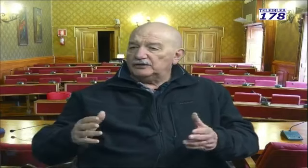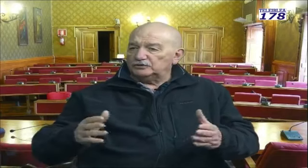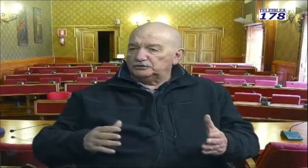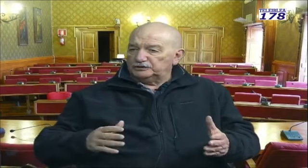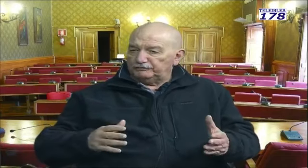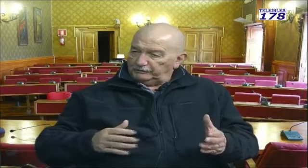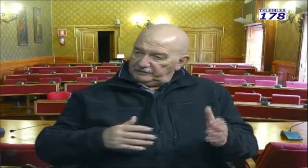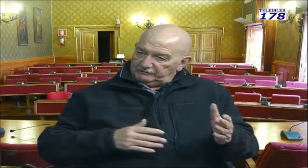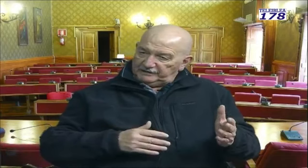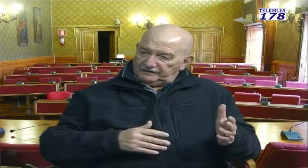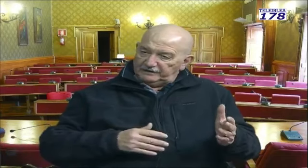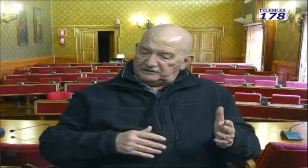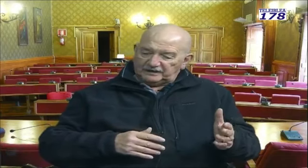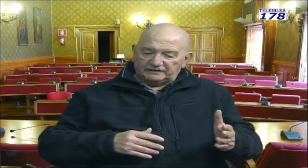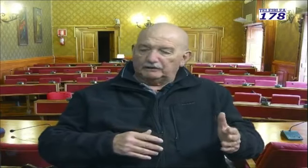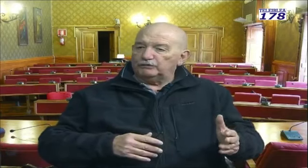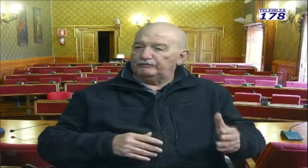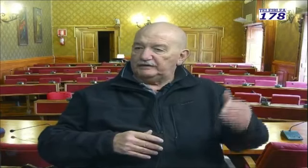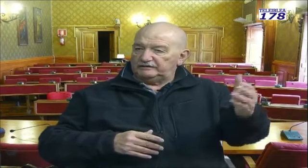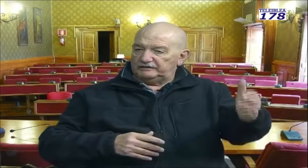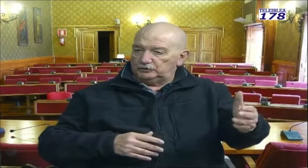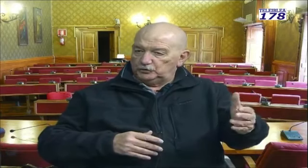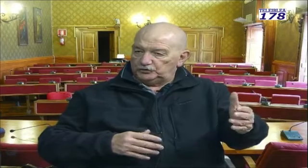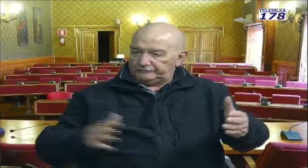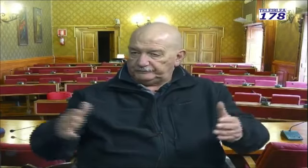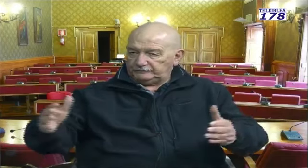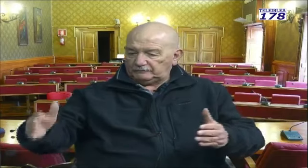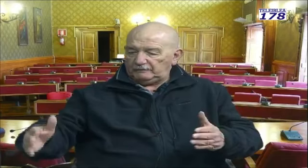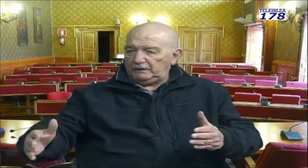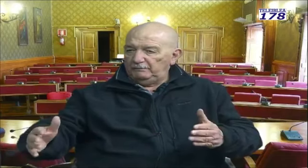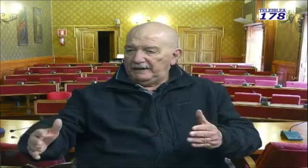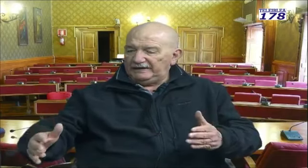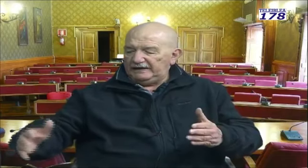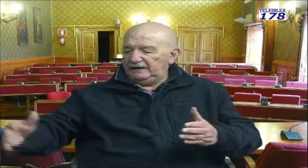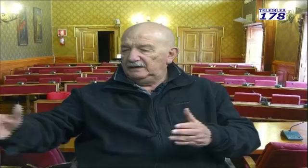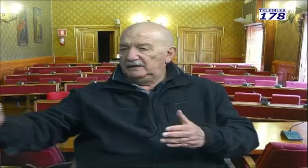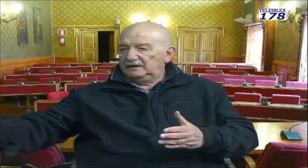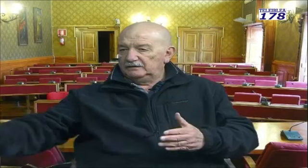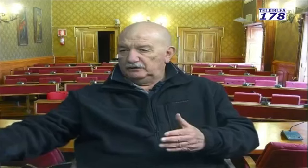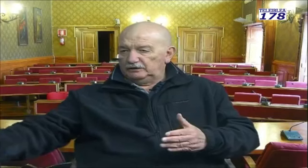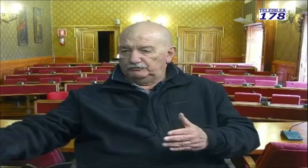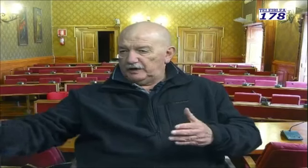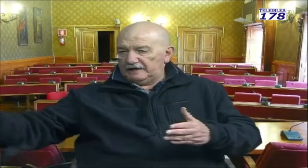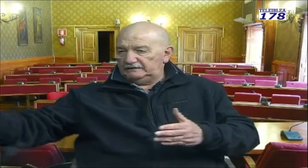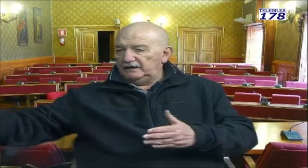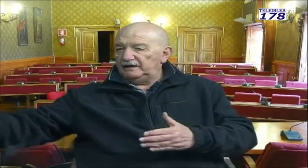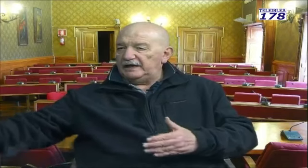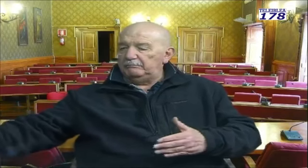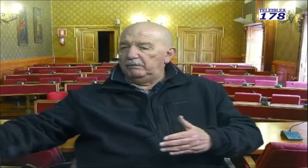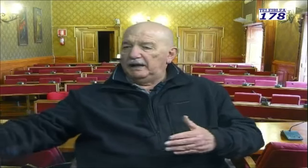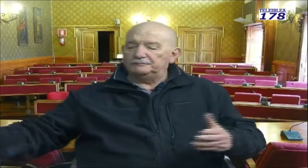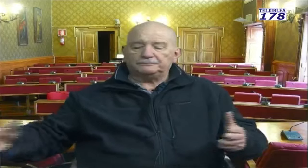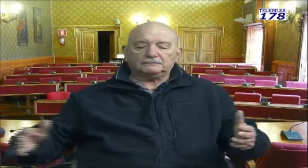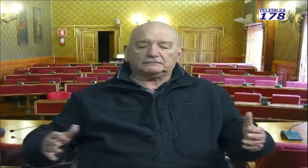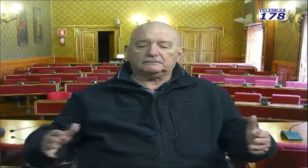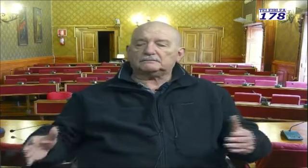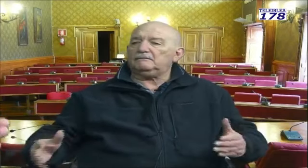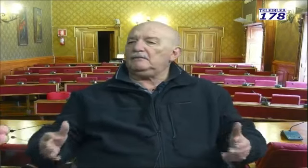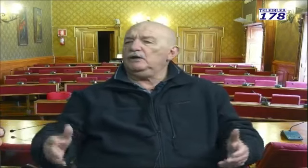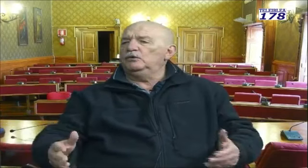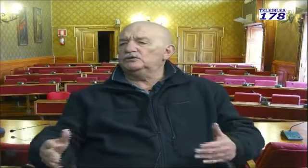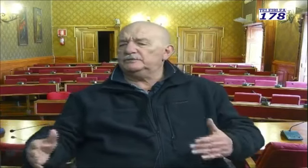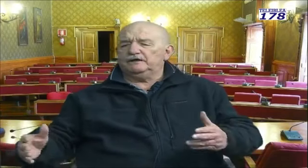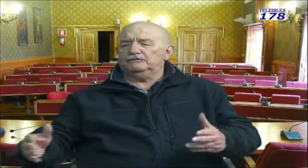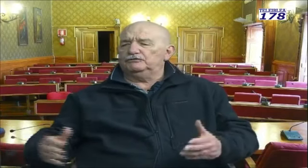Non è che sono tre fogli, quelli dell'estate erano fatte Ragusa, Donna Marina, Donna Fugata, uno, Ibla, Donna